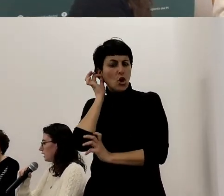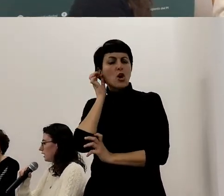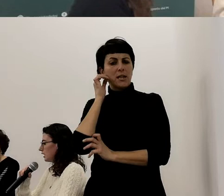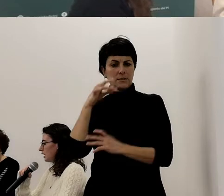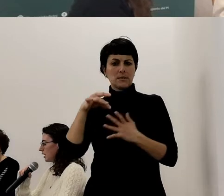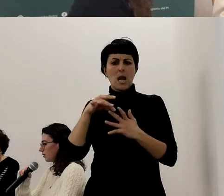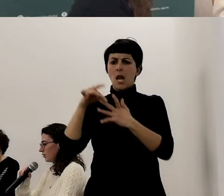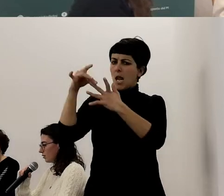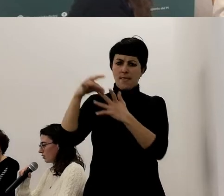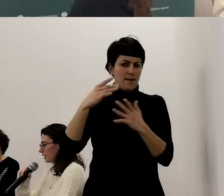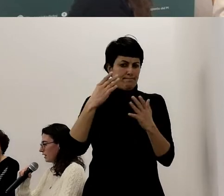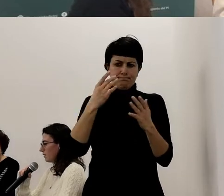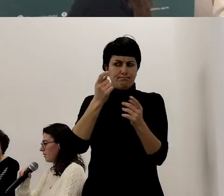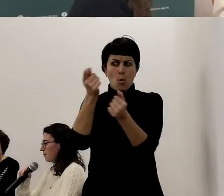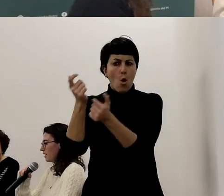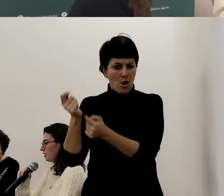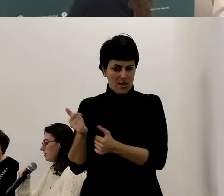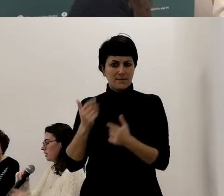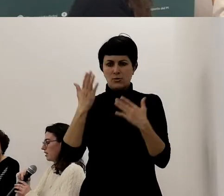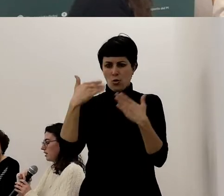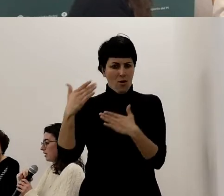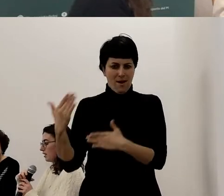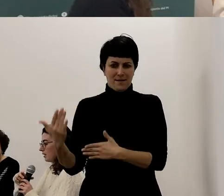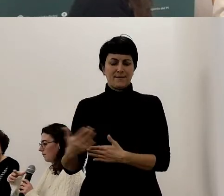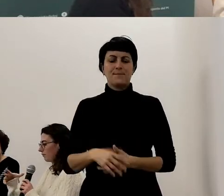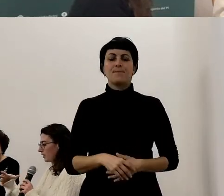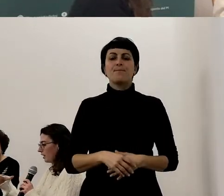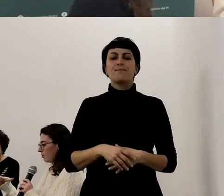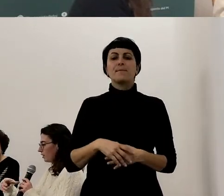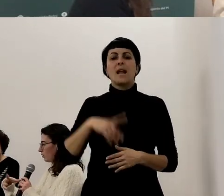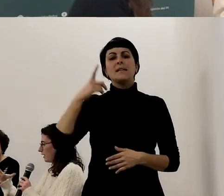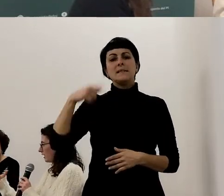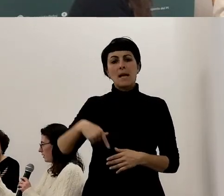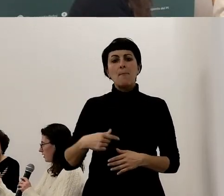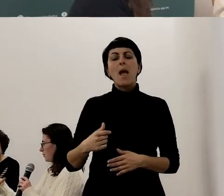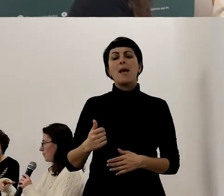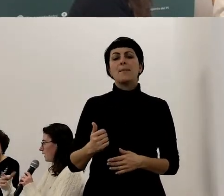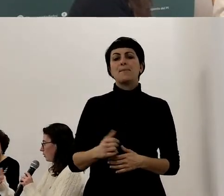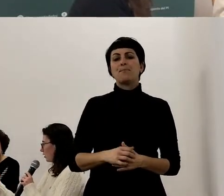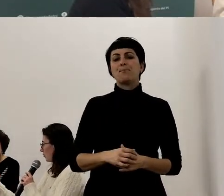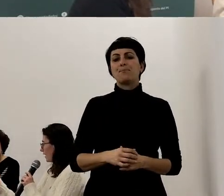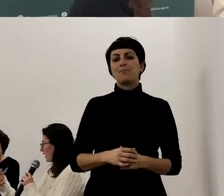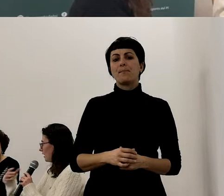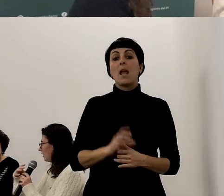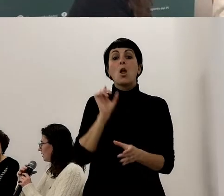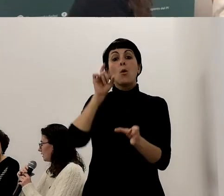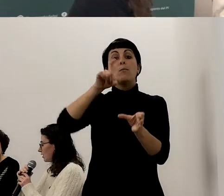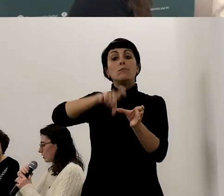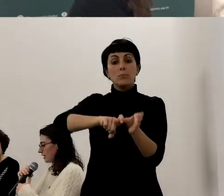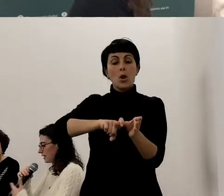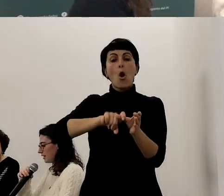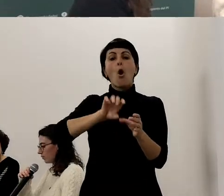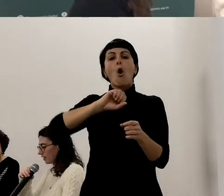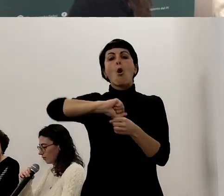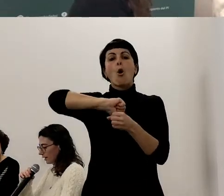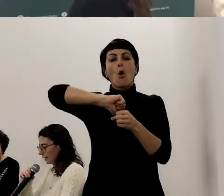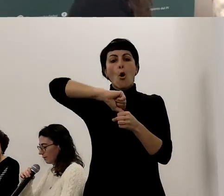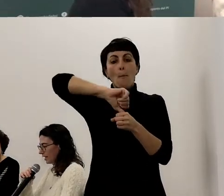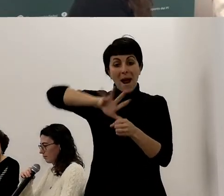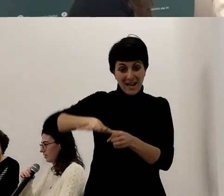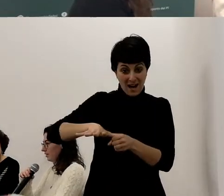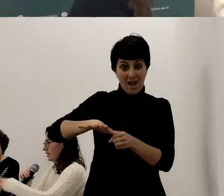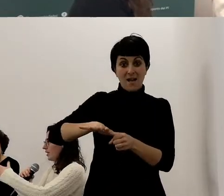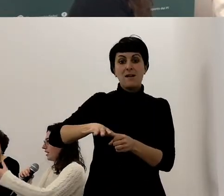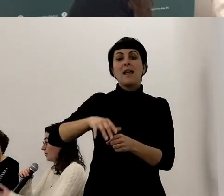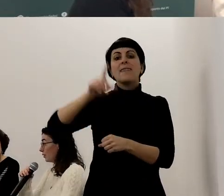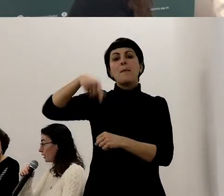no? I ja com a curiositat també me'n vaig doncs, a una trobada que participem, a la trobada comarcal, que no sé què és la trobada comarcal